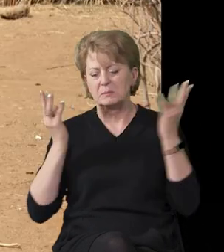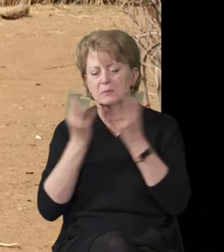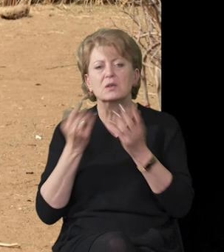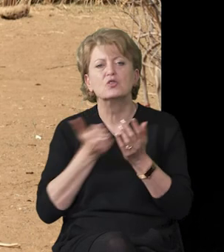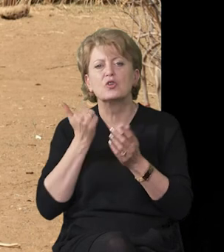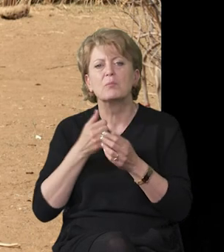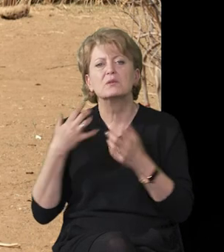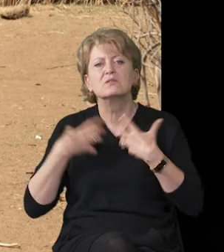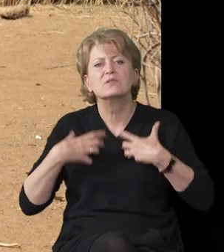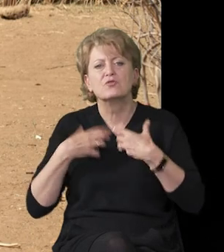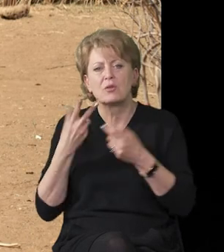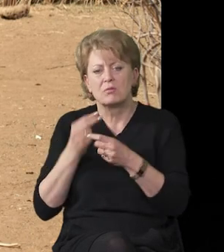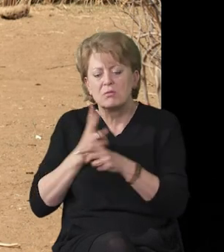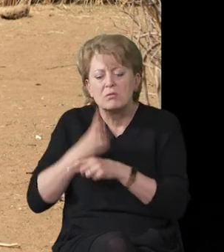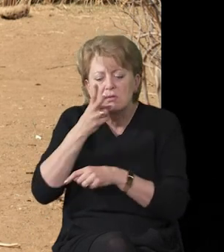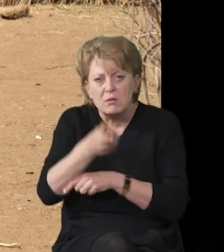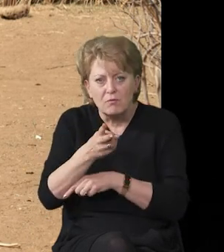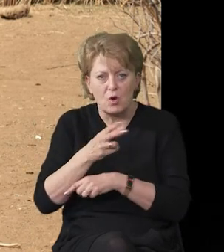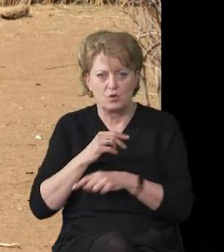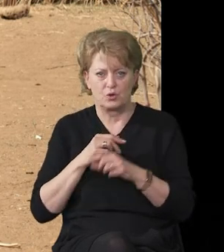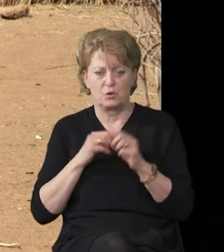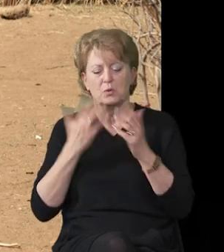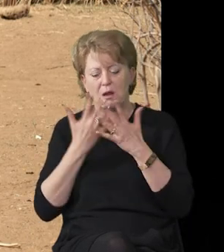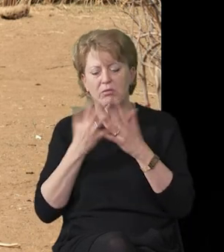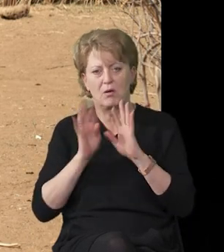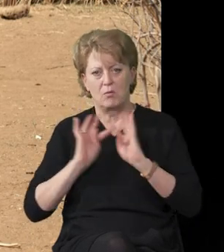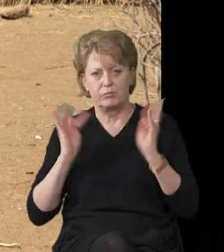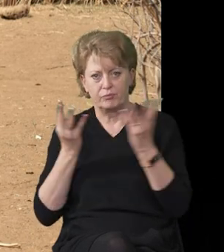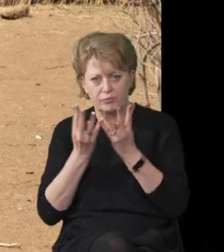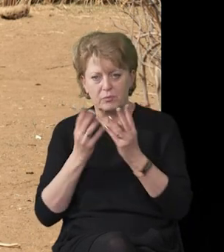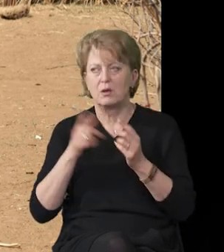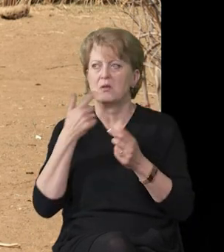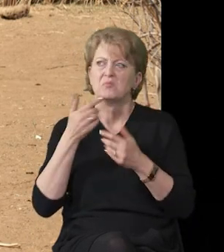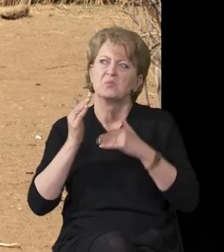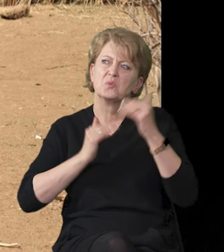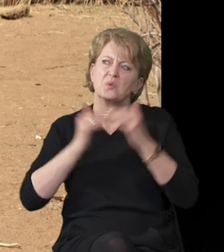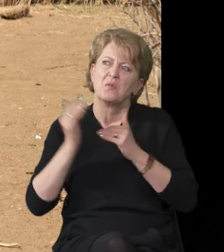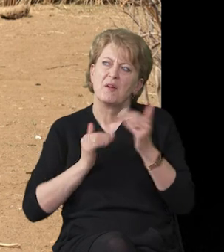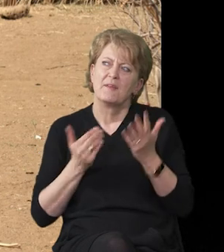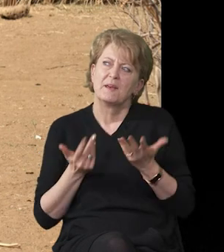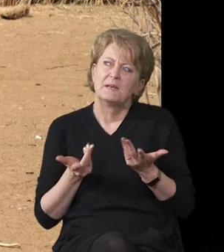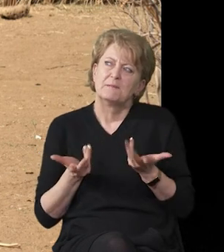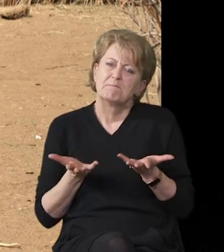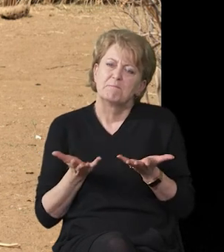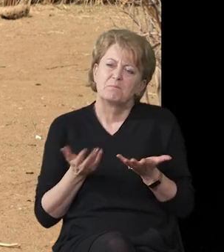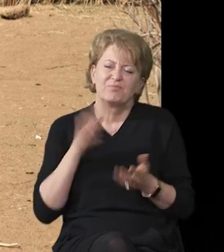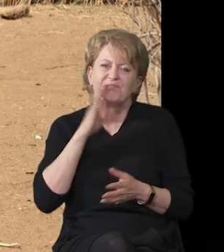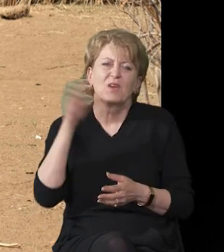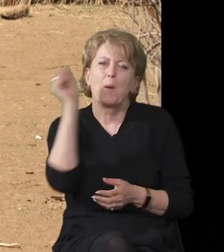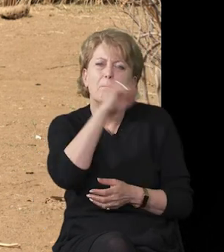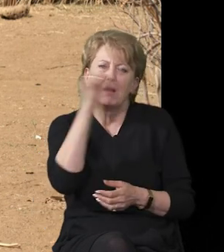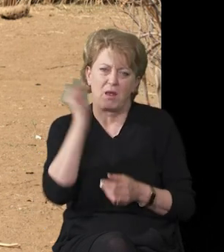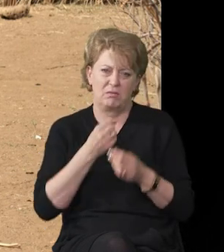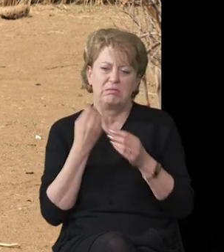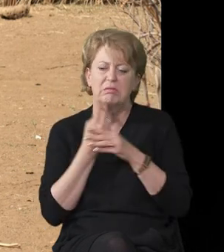przechodzić. Wioski, podobnie jak na północy wśród Afarów, zbudowane są w zasadzie z takiego, no z byle czego, tak? Jakaś trawa,